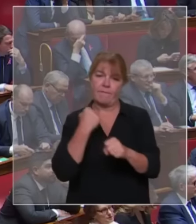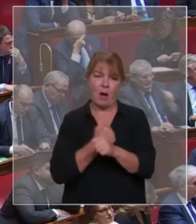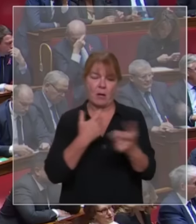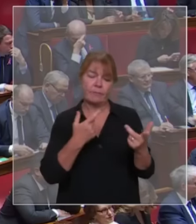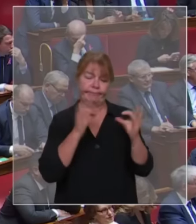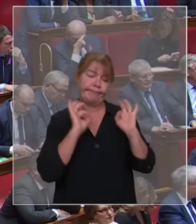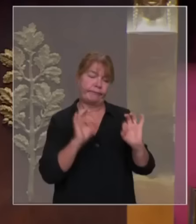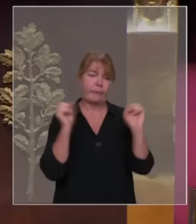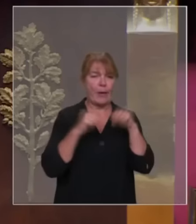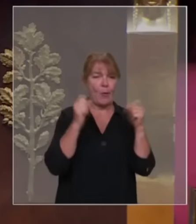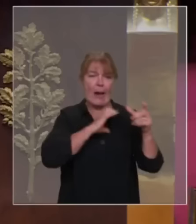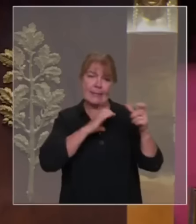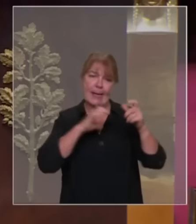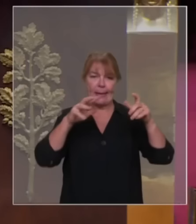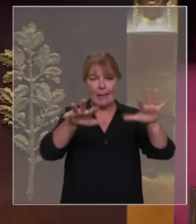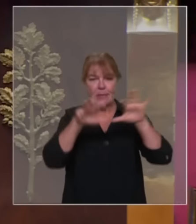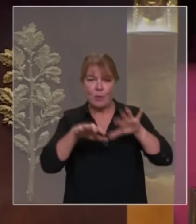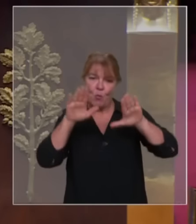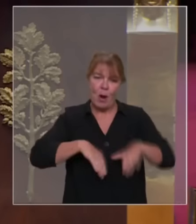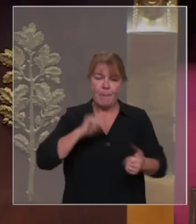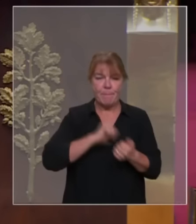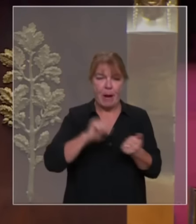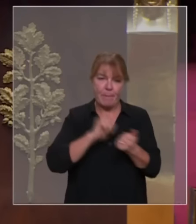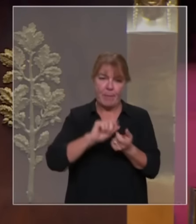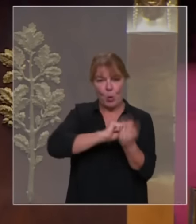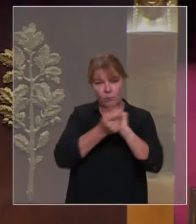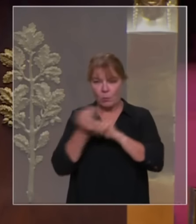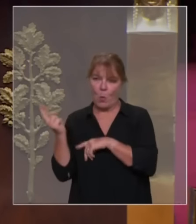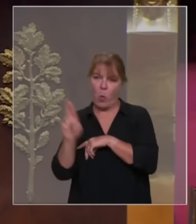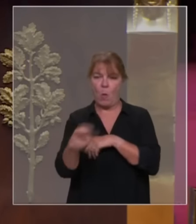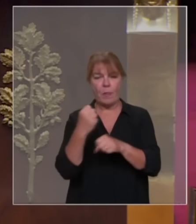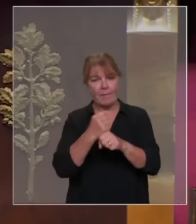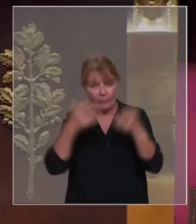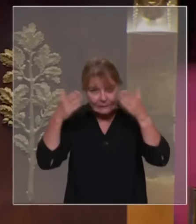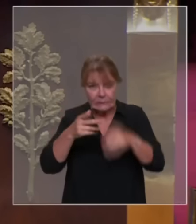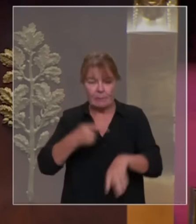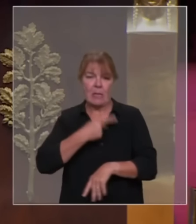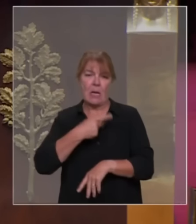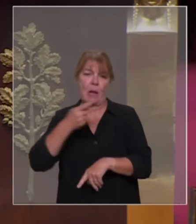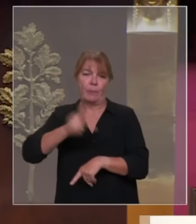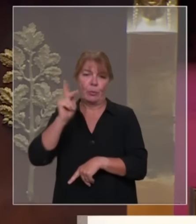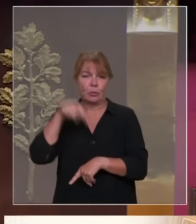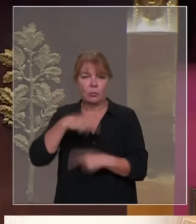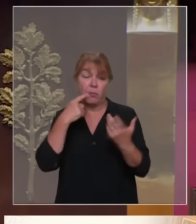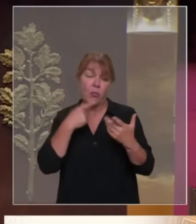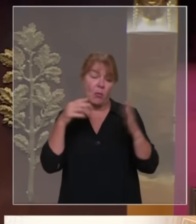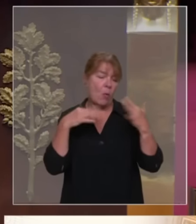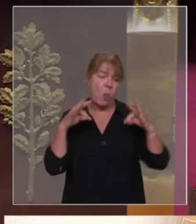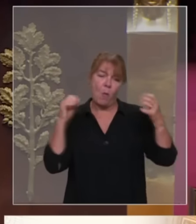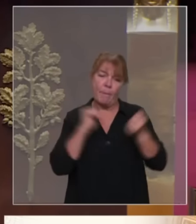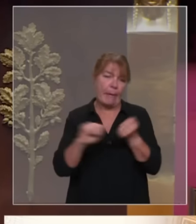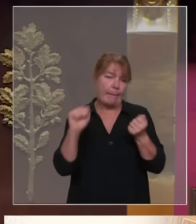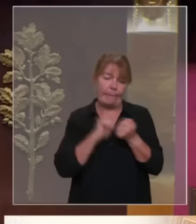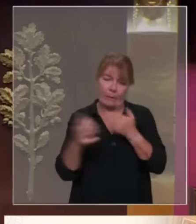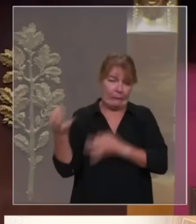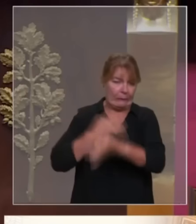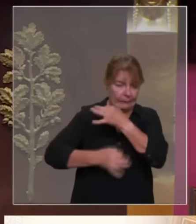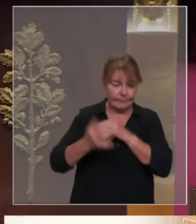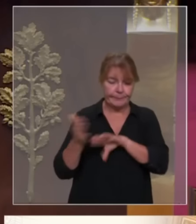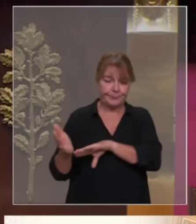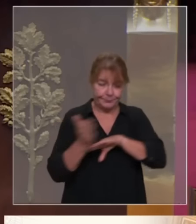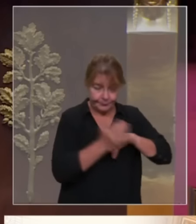formalités pour retrouver du temps médical utile, mais aussi pour redonner du sens au métier des soignants. Enfin,